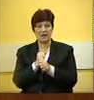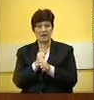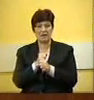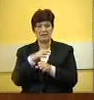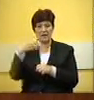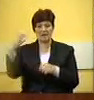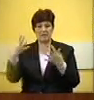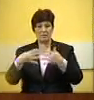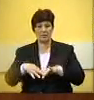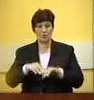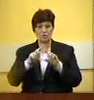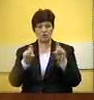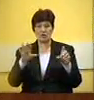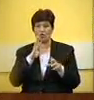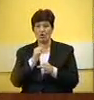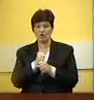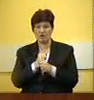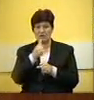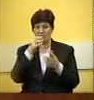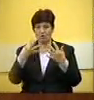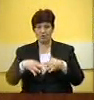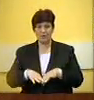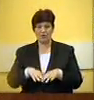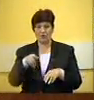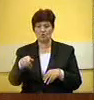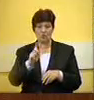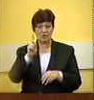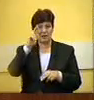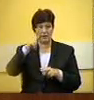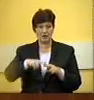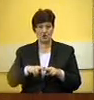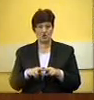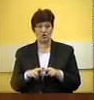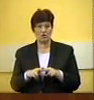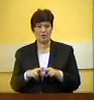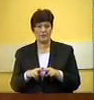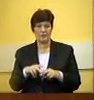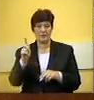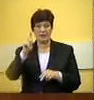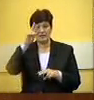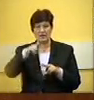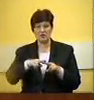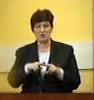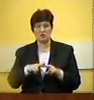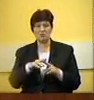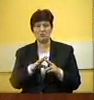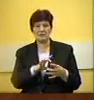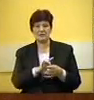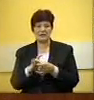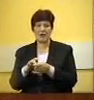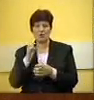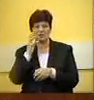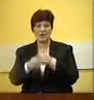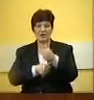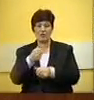funkcionisanja kasnijih preduzeća koji će raditi u vodoprivredi. To takođe nije rešeno. Nije rešeno jer sistematski svake